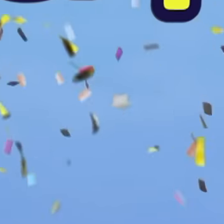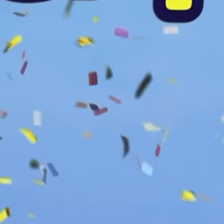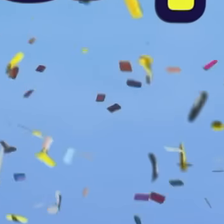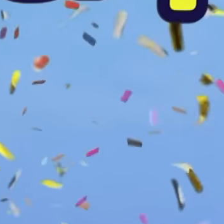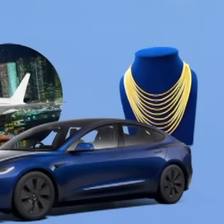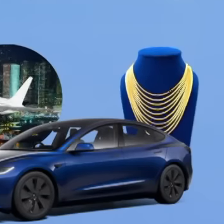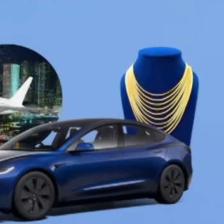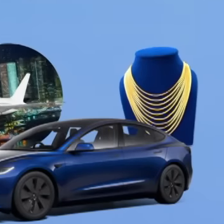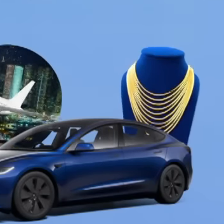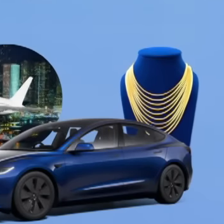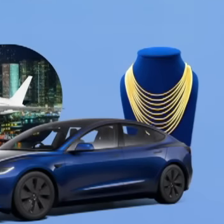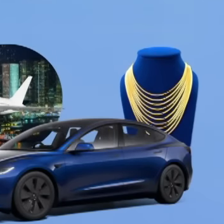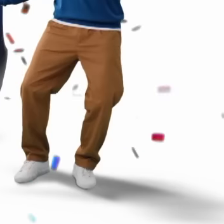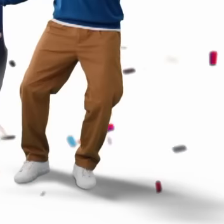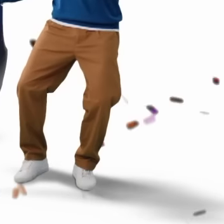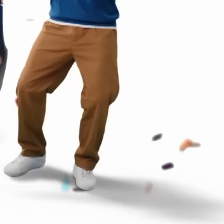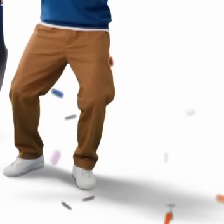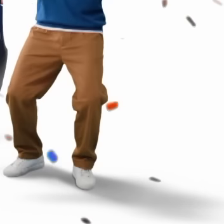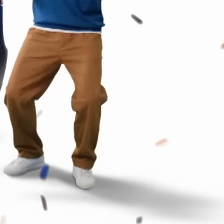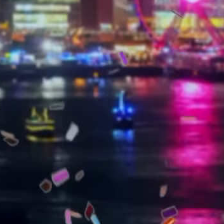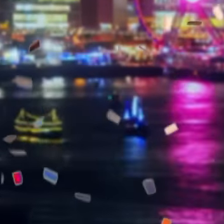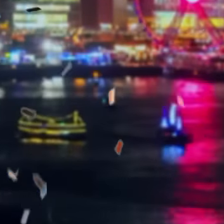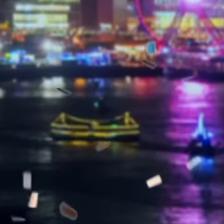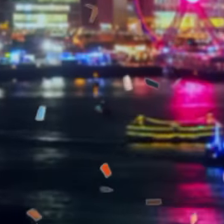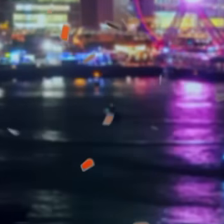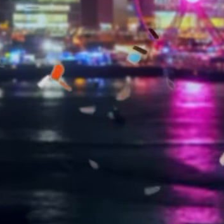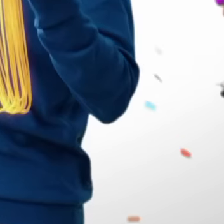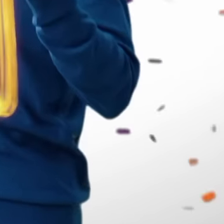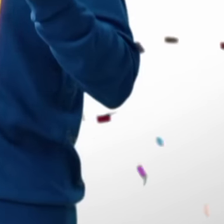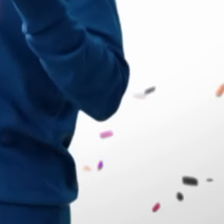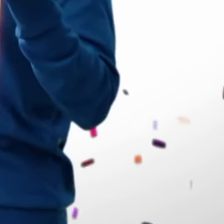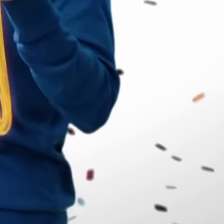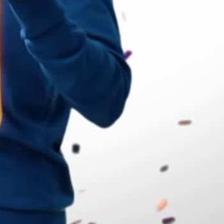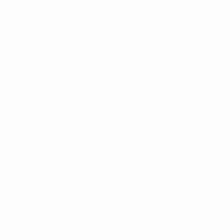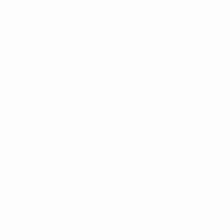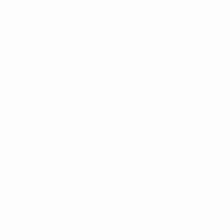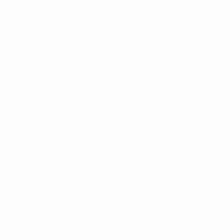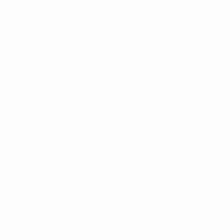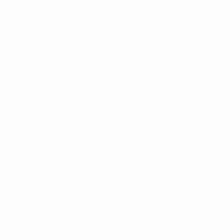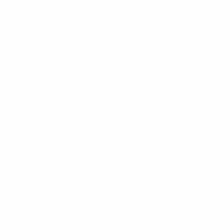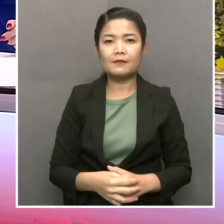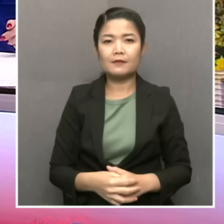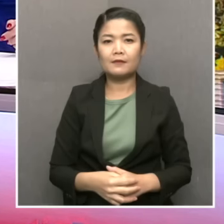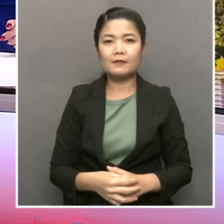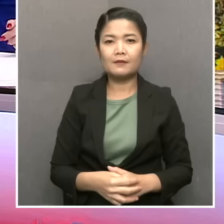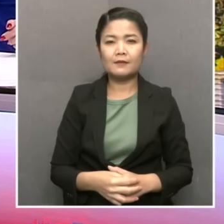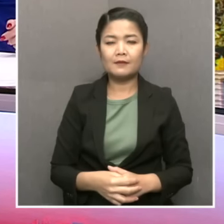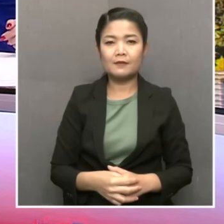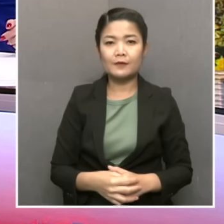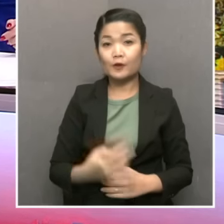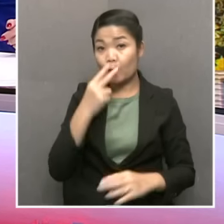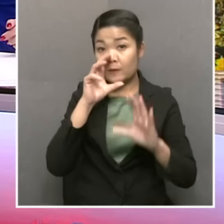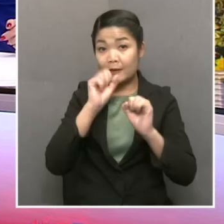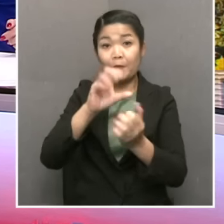All meสุขรัวๆแลกลุ้นฟินๆใช้คะแนนเลือกลุ้นรางวัลผ่านเเว่นแอปมาดูข้อ